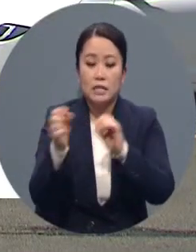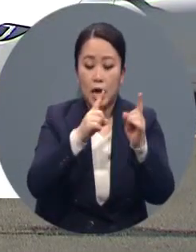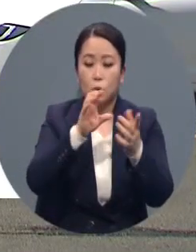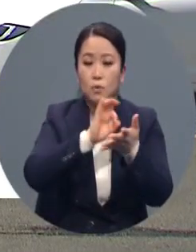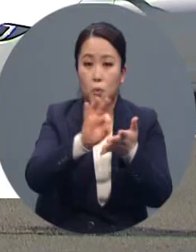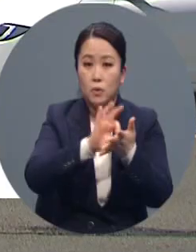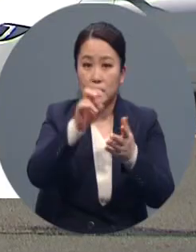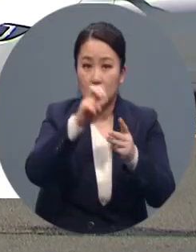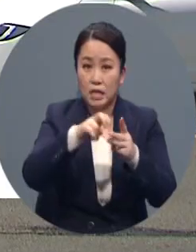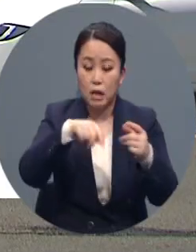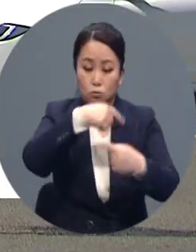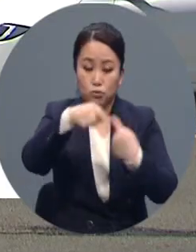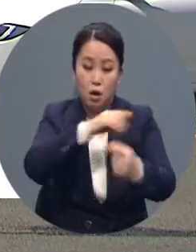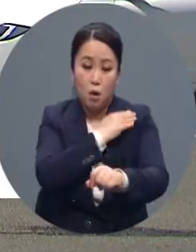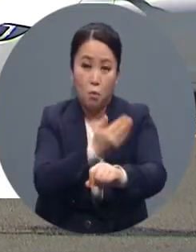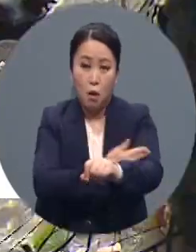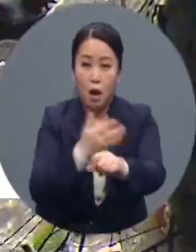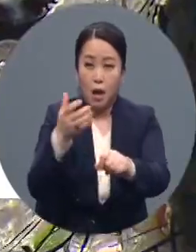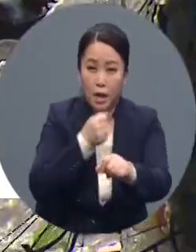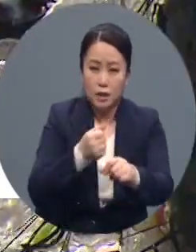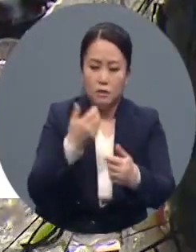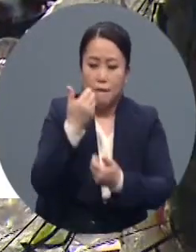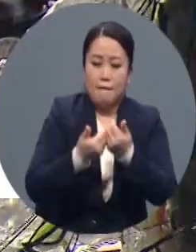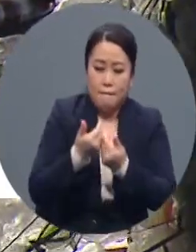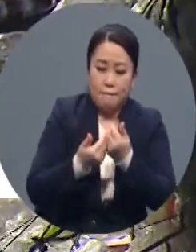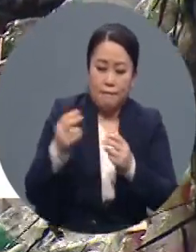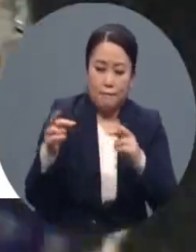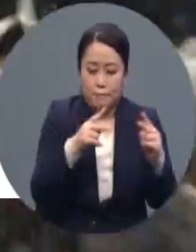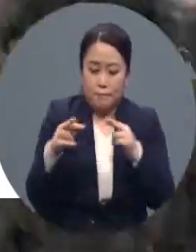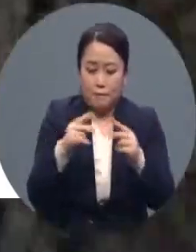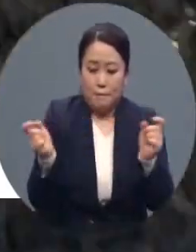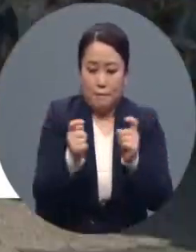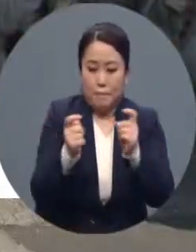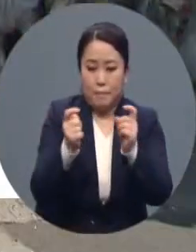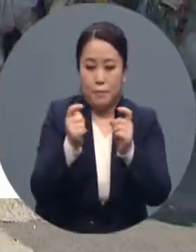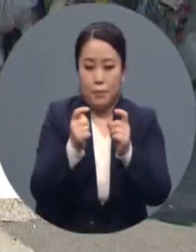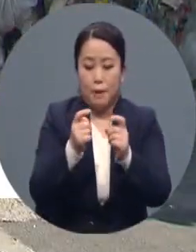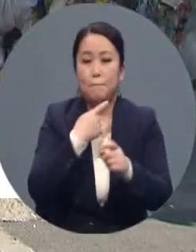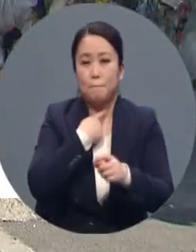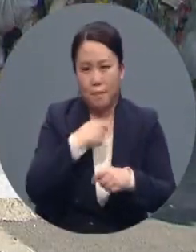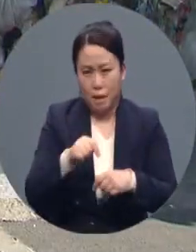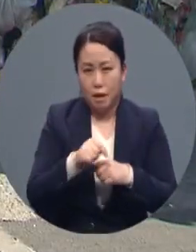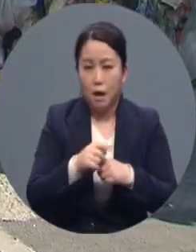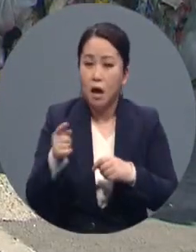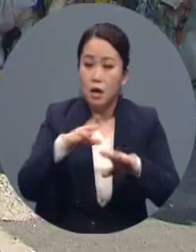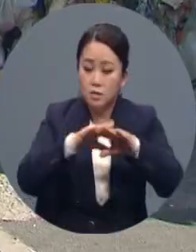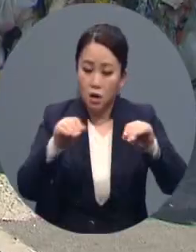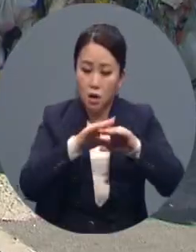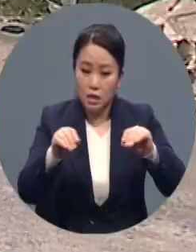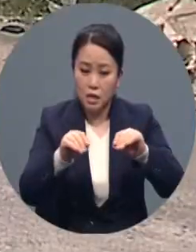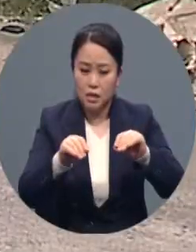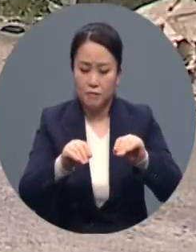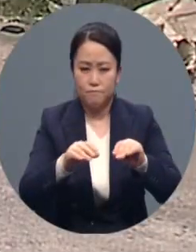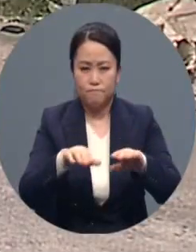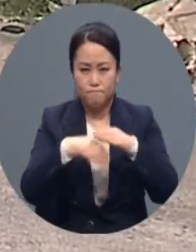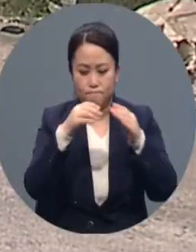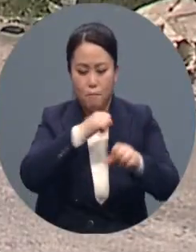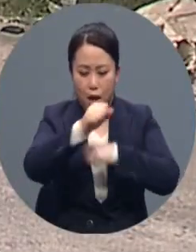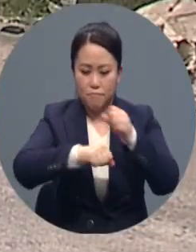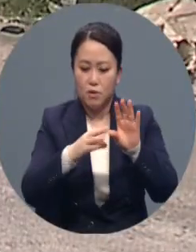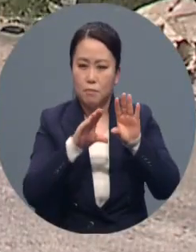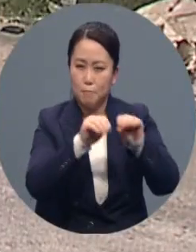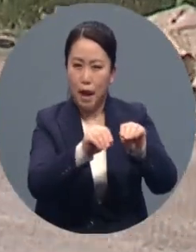둘러싸고 주민들 사이 갈등이 극에 달했습니다. 쓰레기 처리장을 일방적으로 중단시키는가 하면